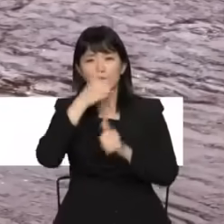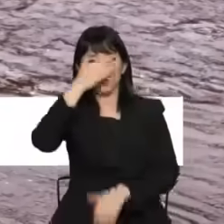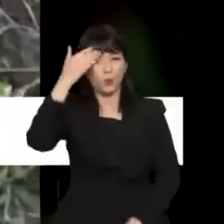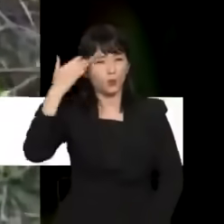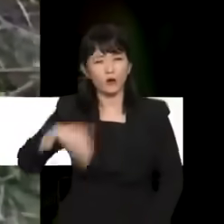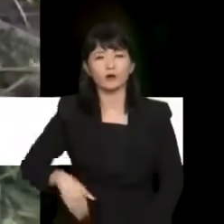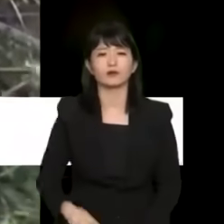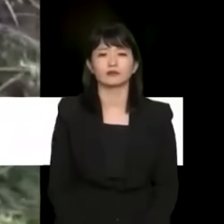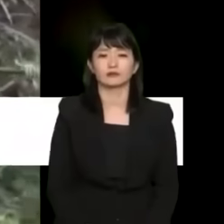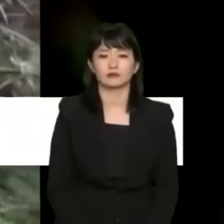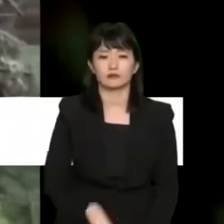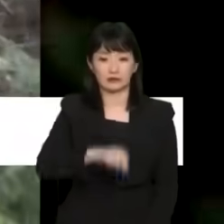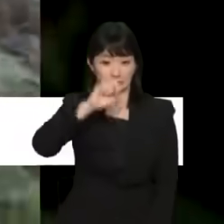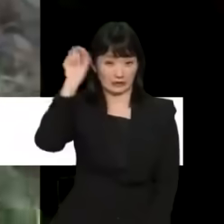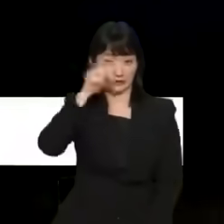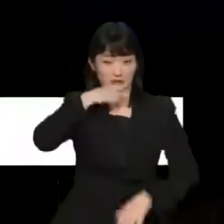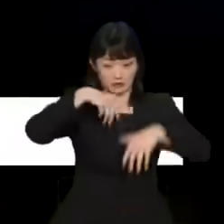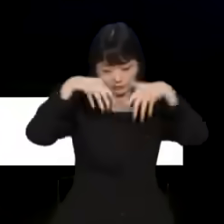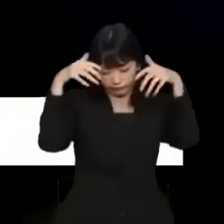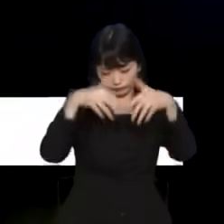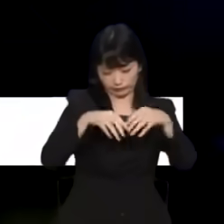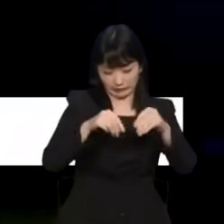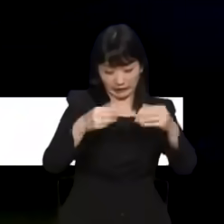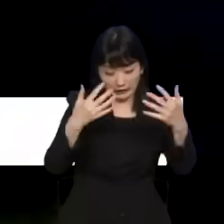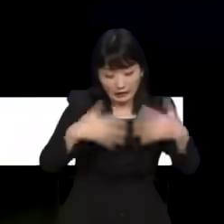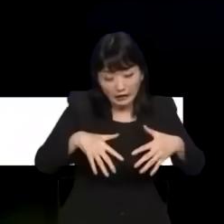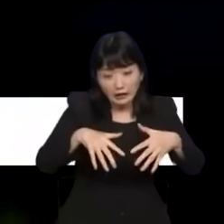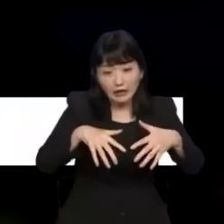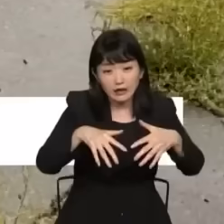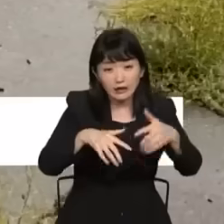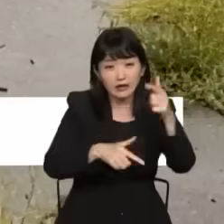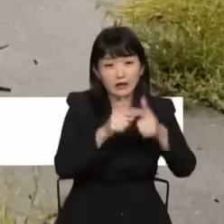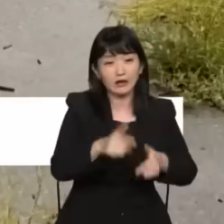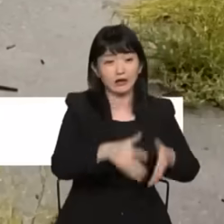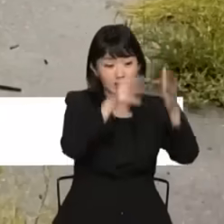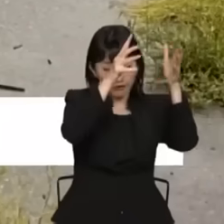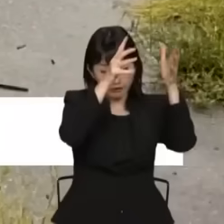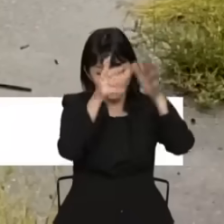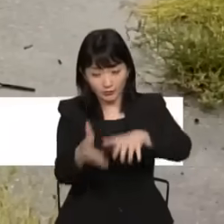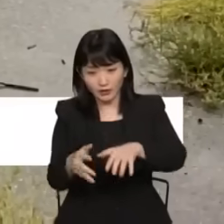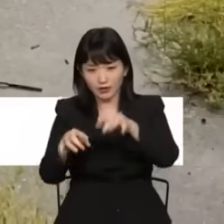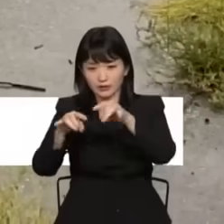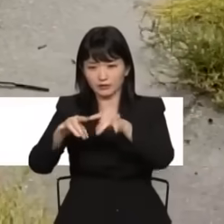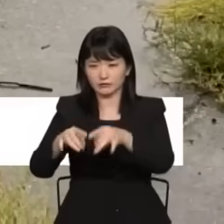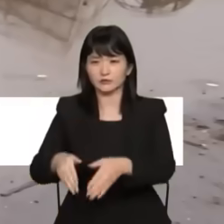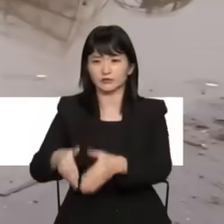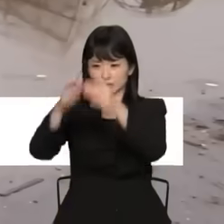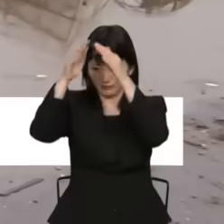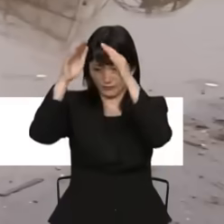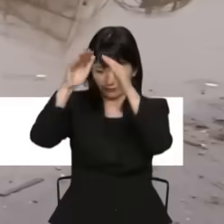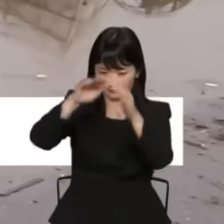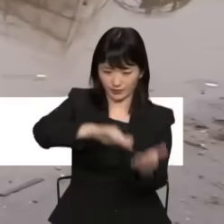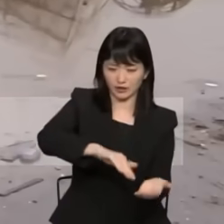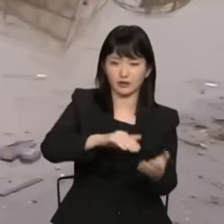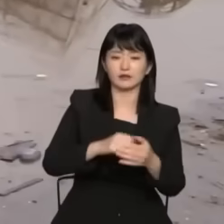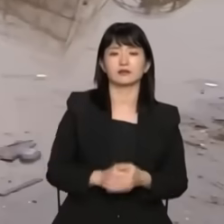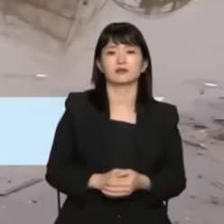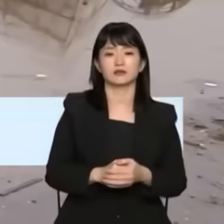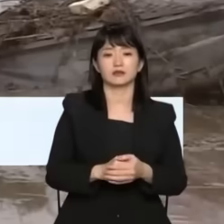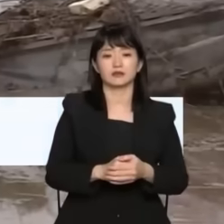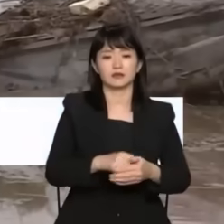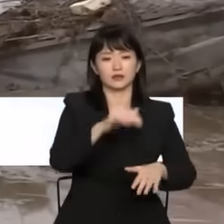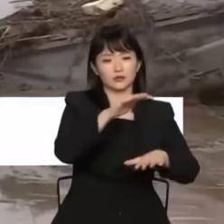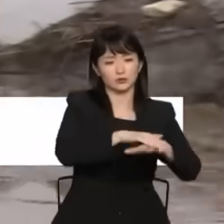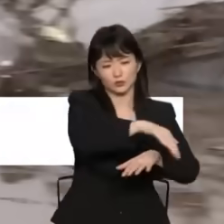구조됐습니다. 갑자기 내린 비에 지반이 약해지며 가로수와 전신주가 쓰러지는 사고도 속출했습니다. 농경지 피해를 입은